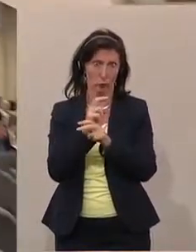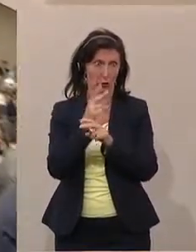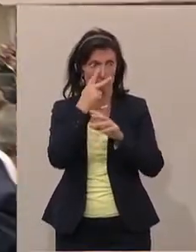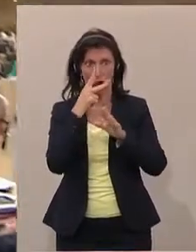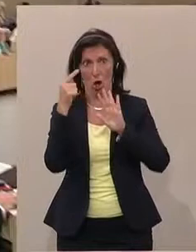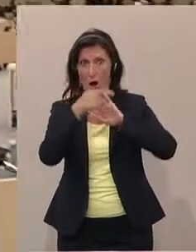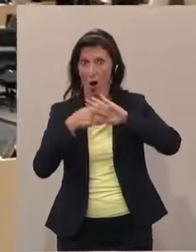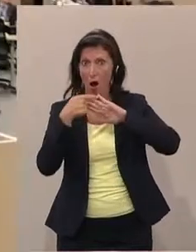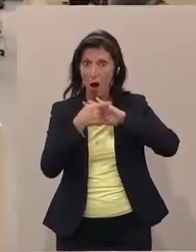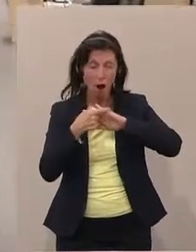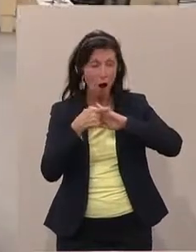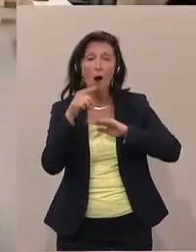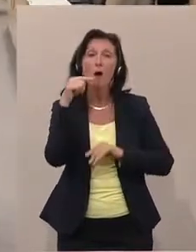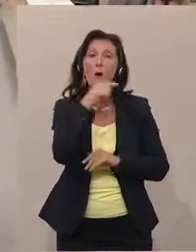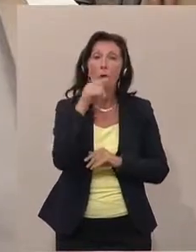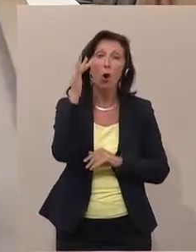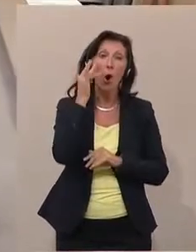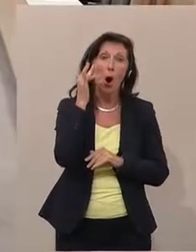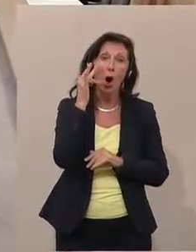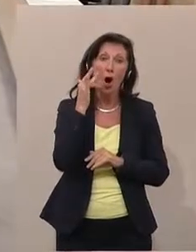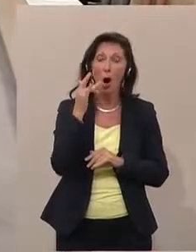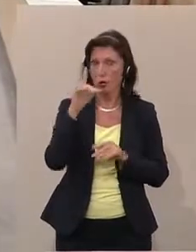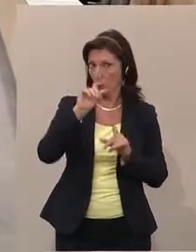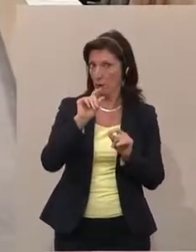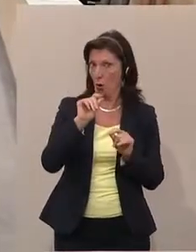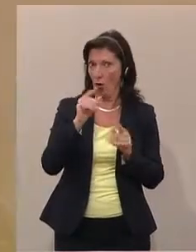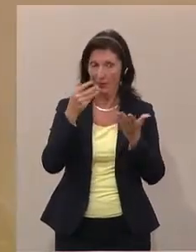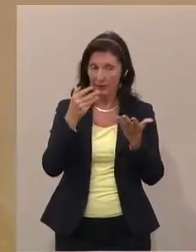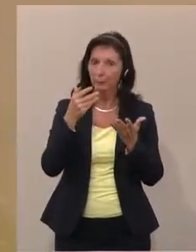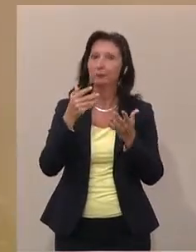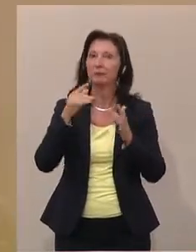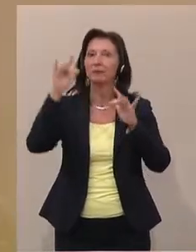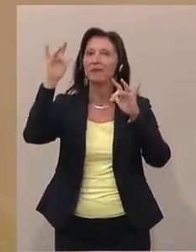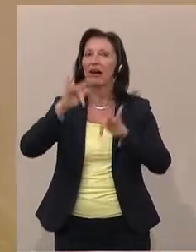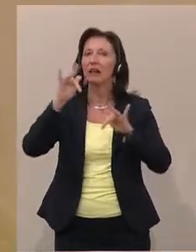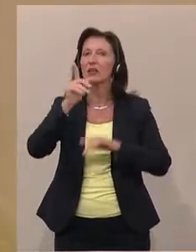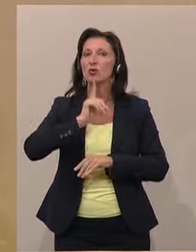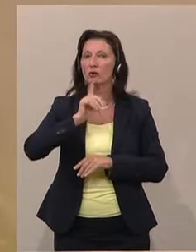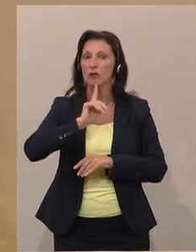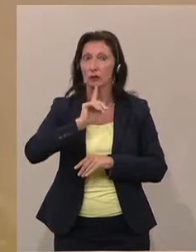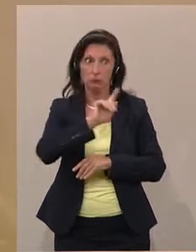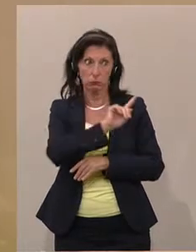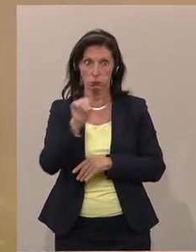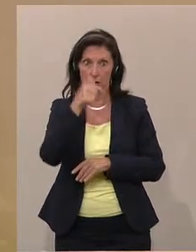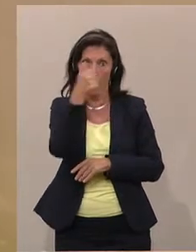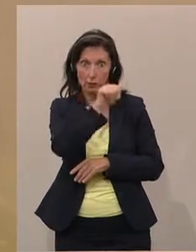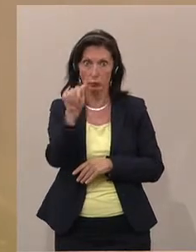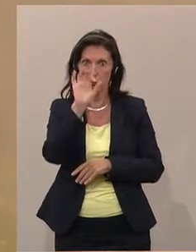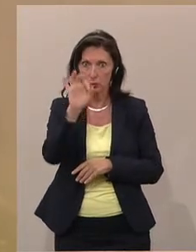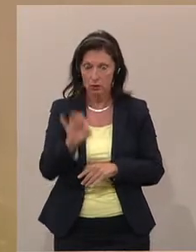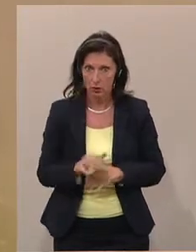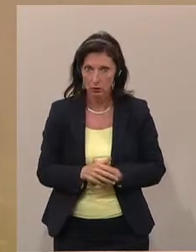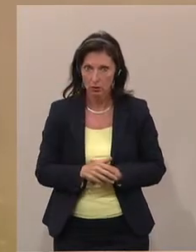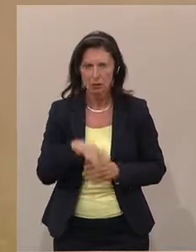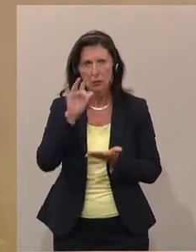sieht, die rot und orange eingezeichneten Flächen zeigen, dass es ein Niederschlagsdefizit von bis zu 100% gegeben hat, beginnend